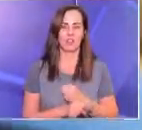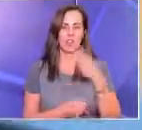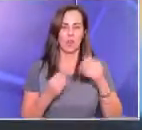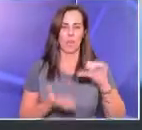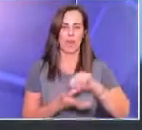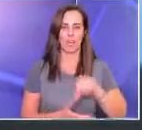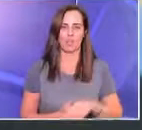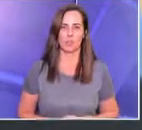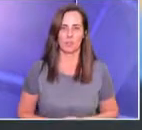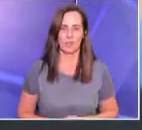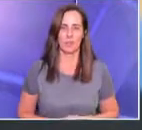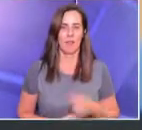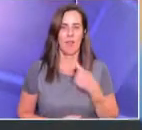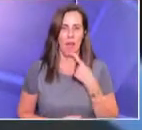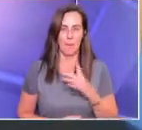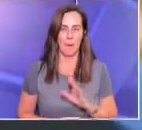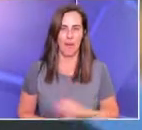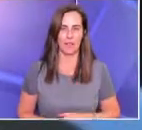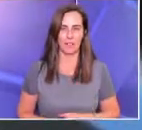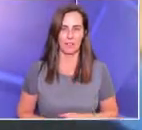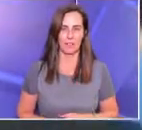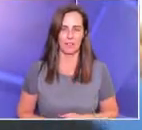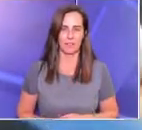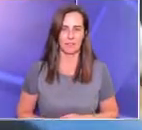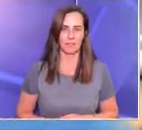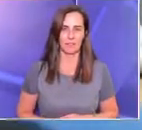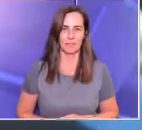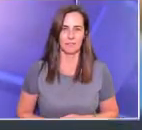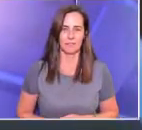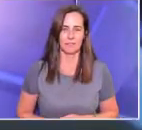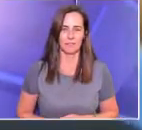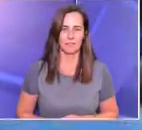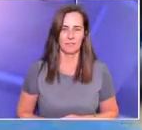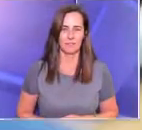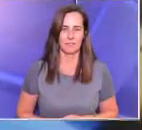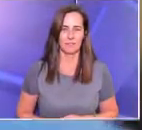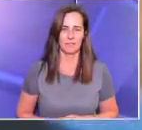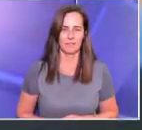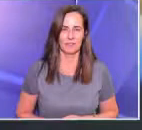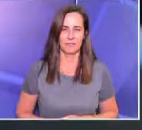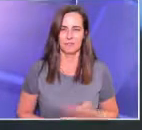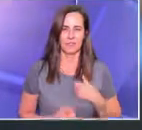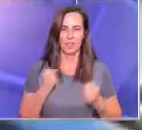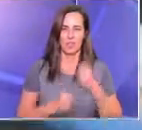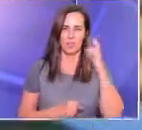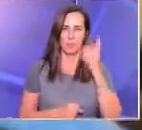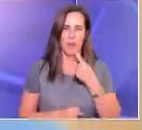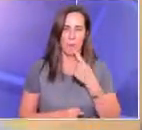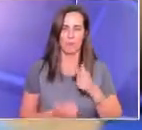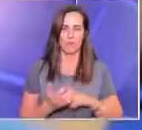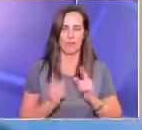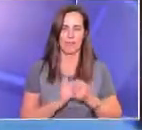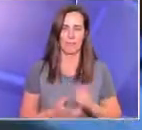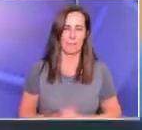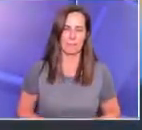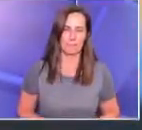הזאת. אמרתי וחוזר, השמצות לא ינצחו. נכון. חלף מהעולם, נקנו לי, נקנו לי,